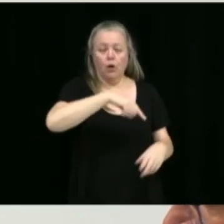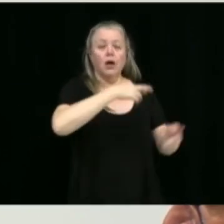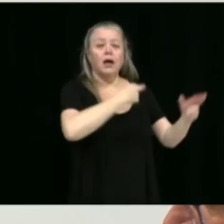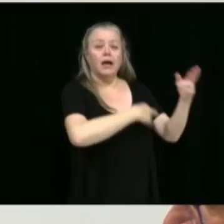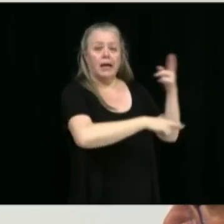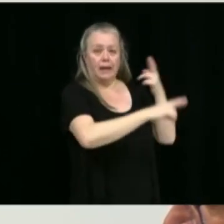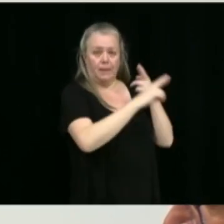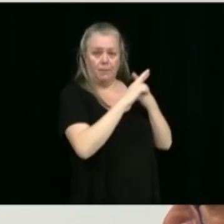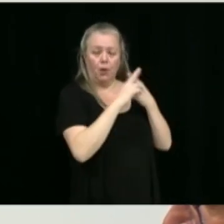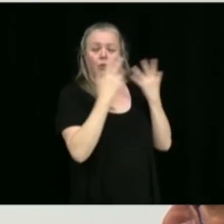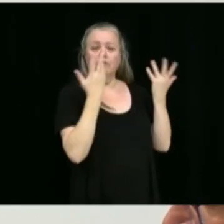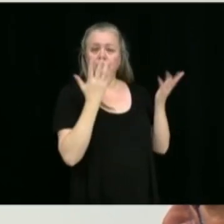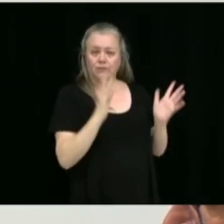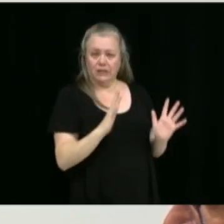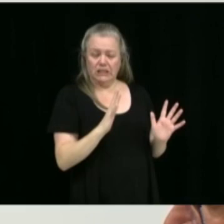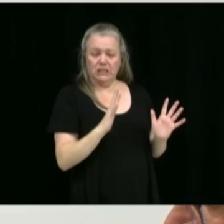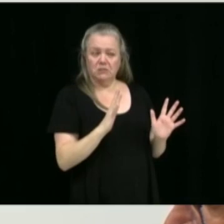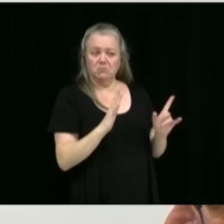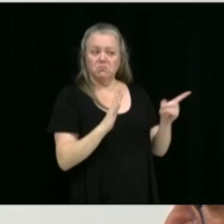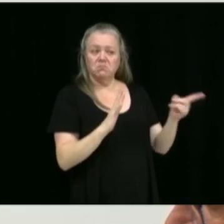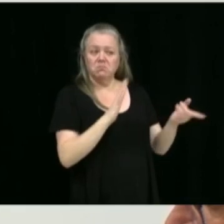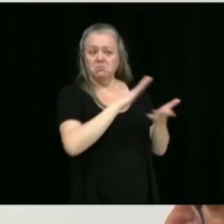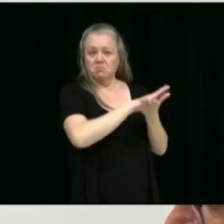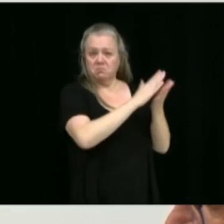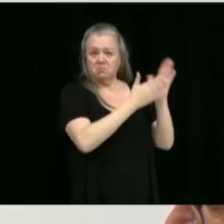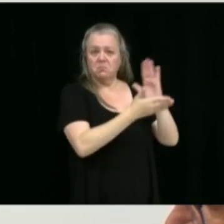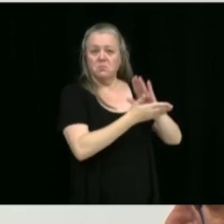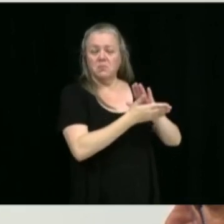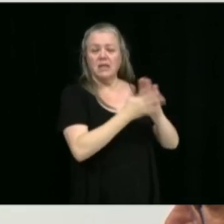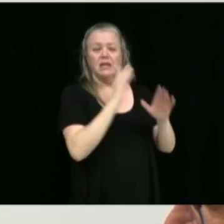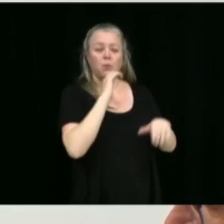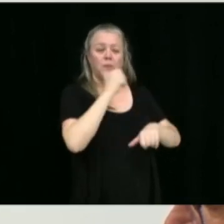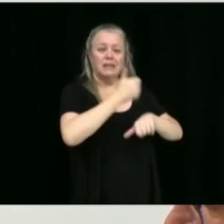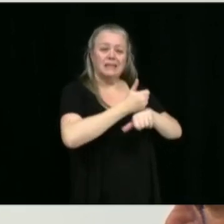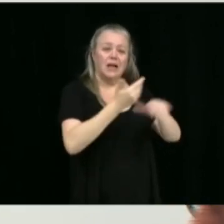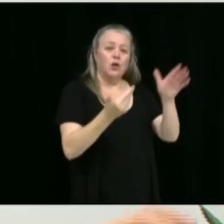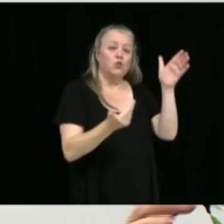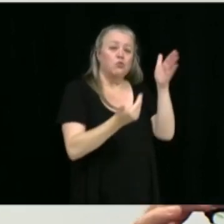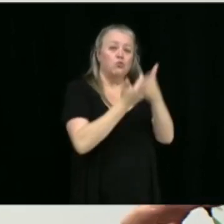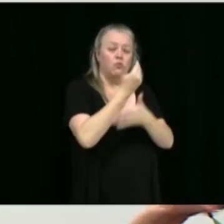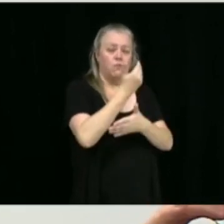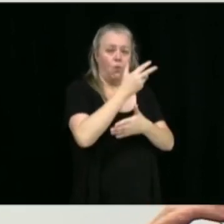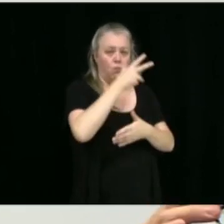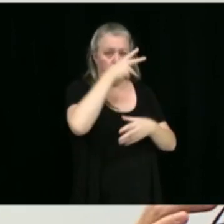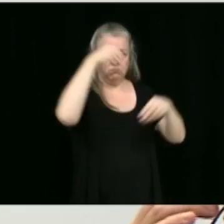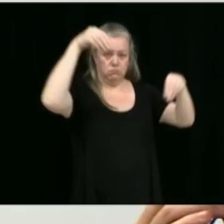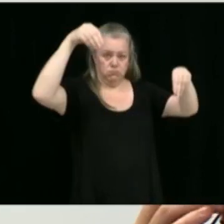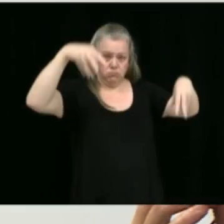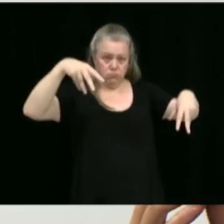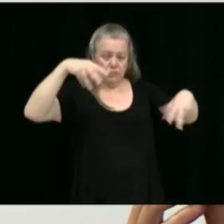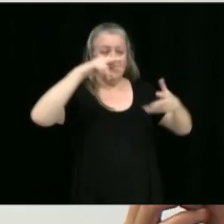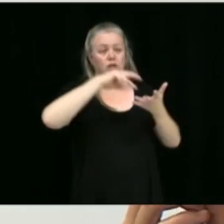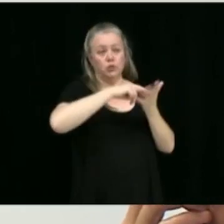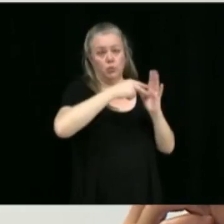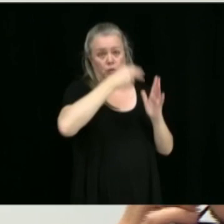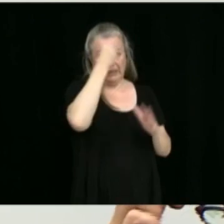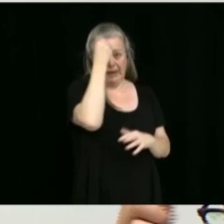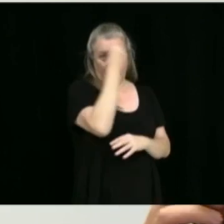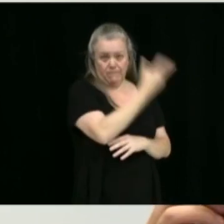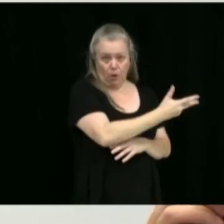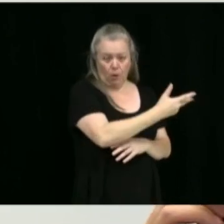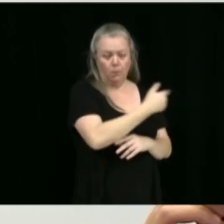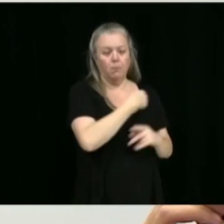été donnée à l'effet que l'entrepreneur qui installe les nouveaux lampadaires allait être informé que la réparation allait avoir lieu